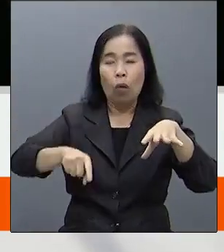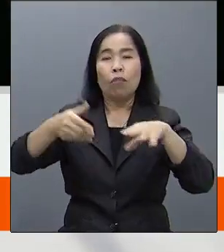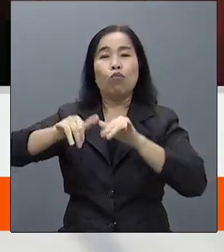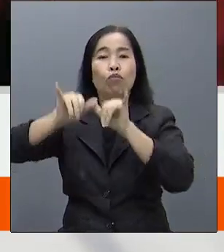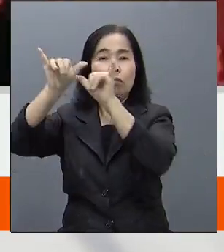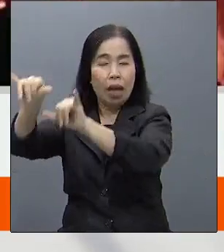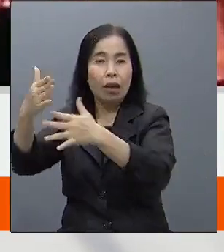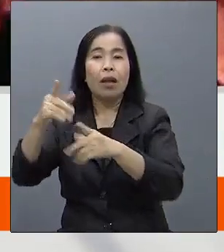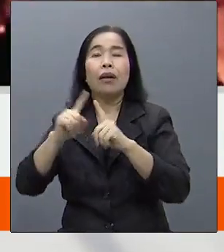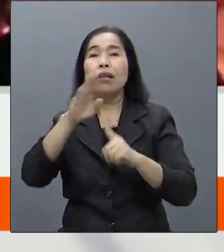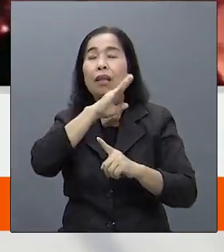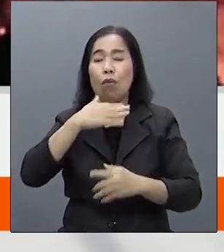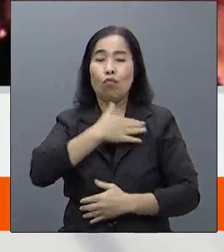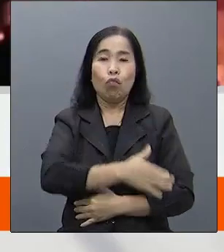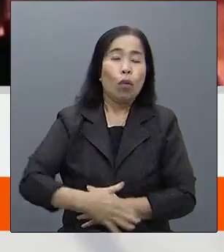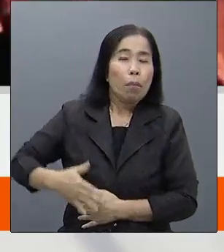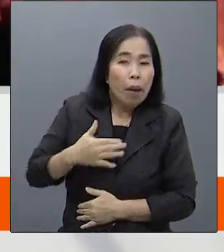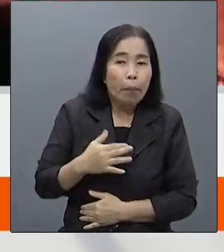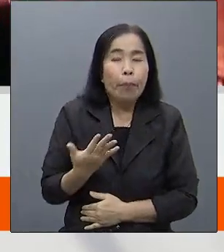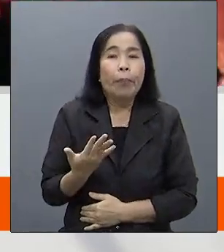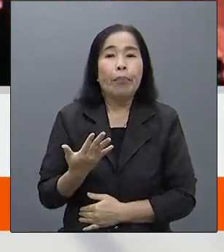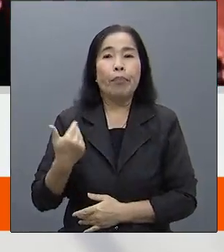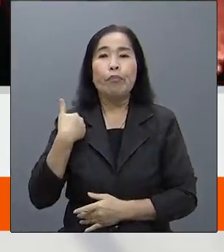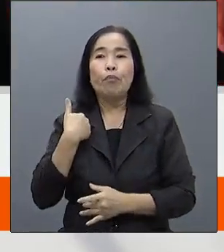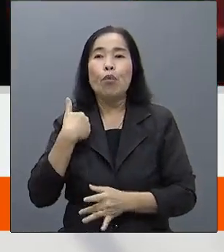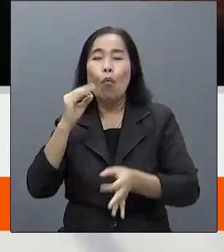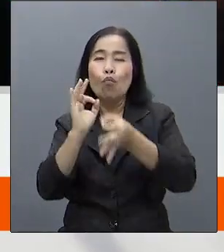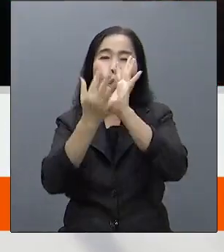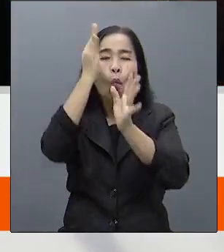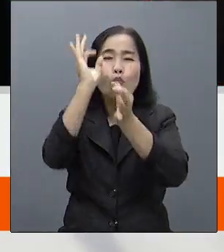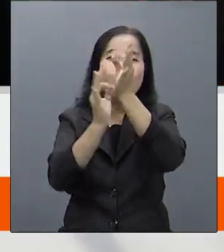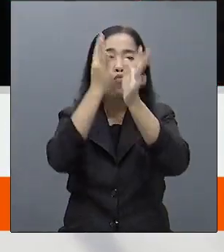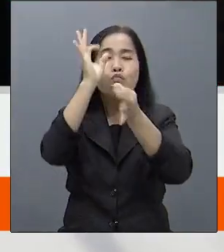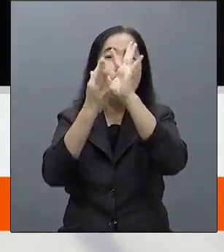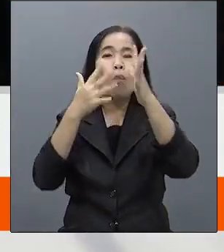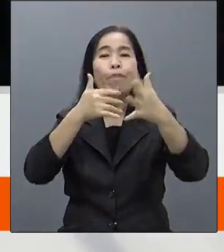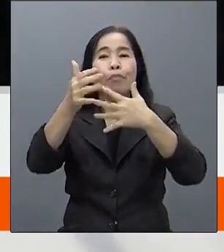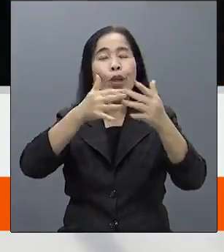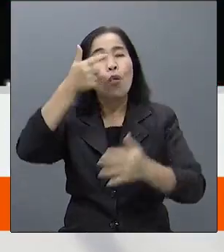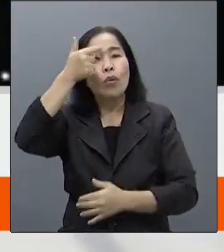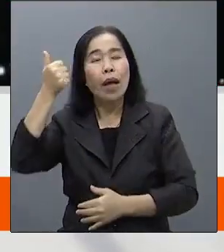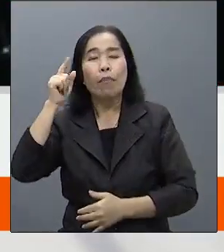ถ้าเป็นเรื่องของสุขภาพถ้ามีควันไฟนะครับหรือมีฝุ่นละอองเนี่ยก็ต้องปฏิ